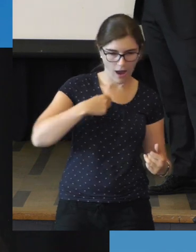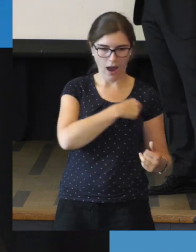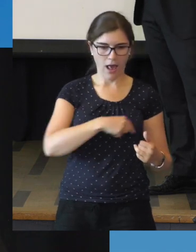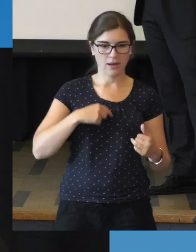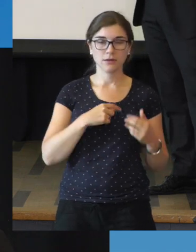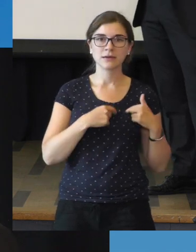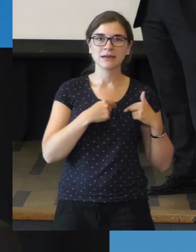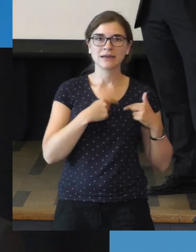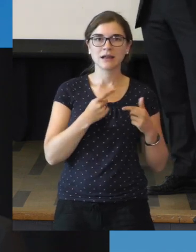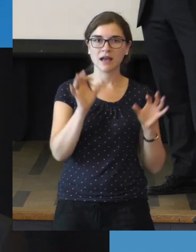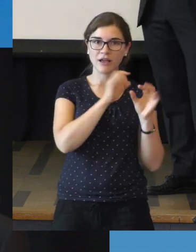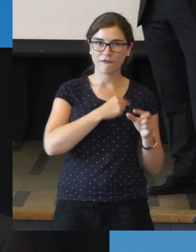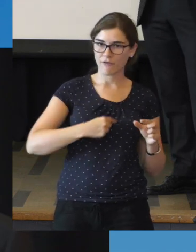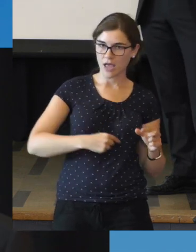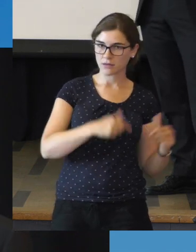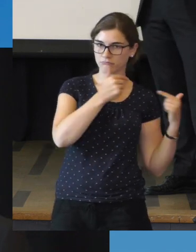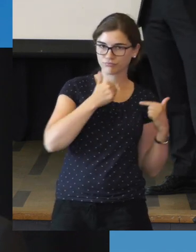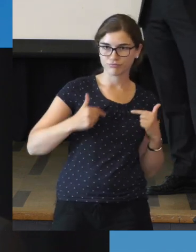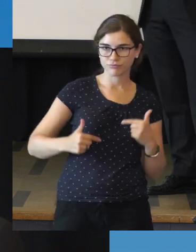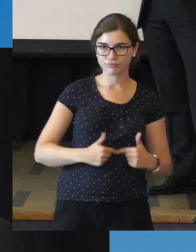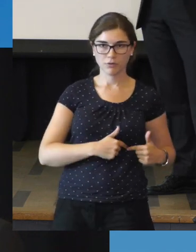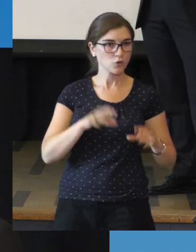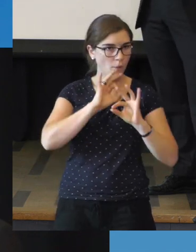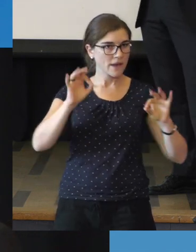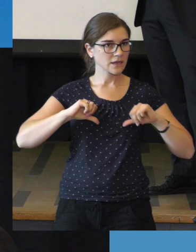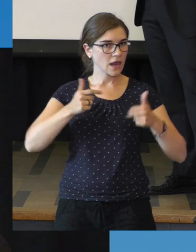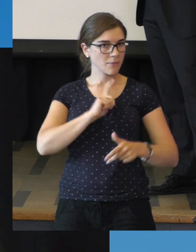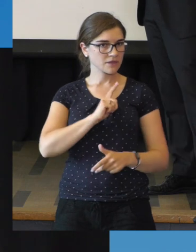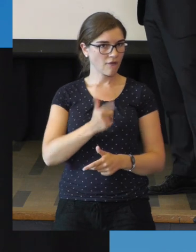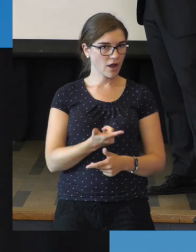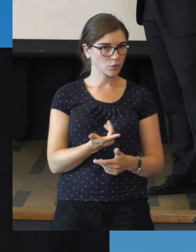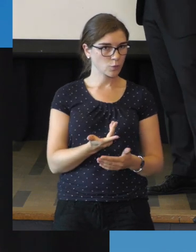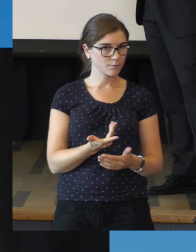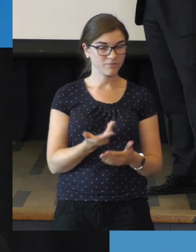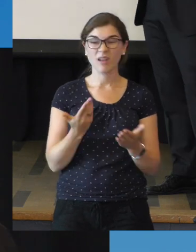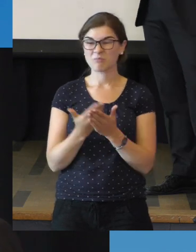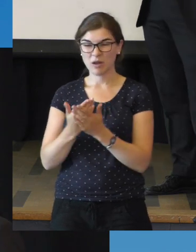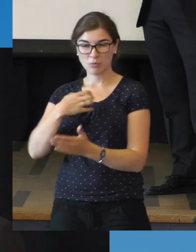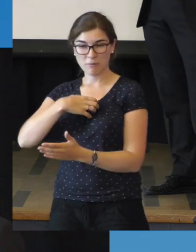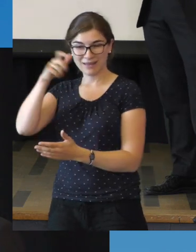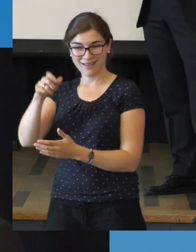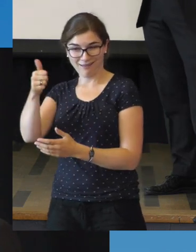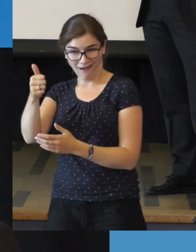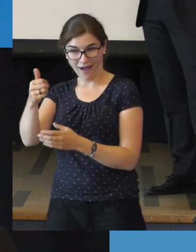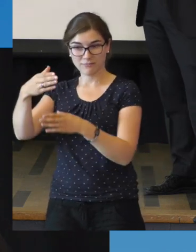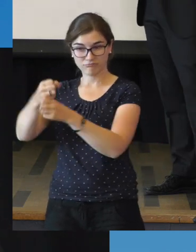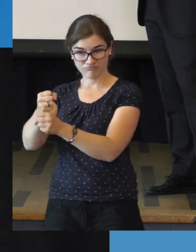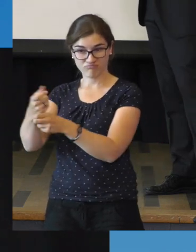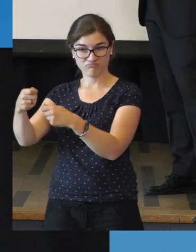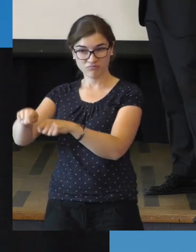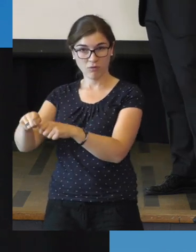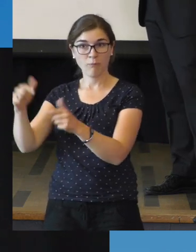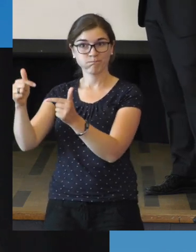Blut versorgt werden und alle Regionen eine bessere Lebenserwartung haben als Patienten, bei denen ein Gefäß verschlossen ist und eine Region